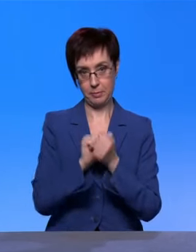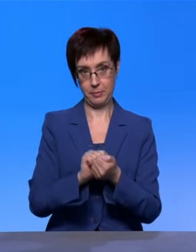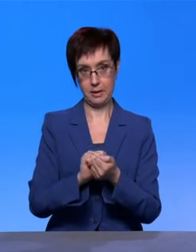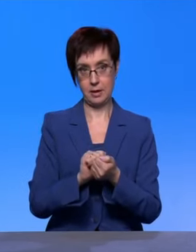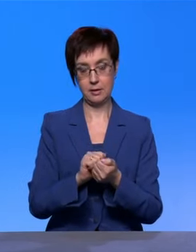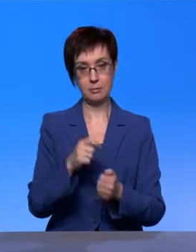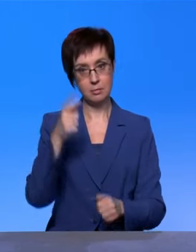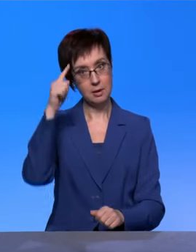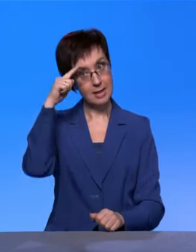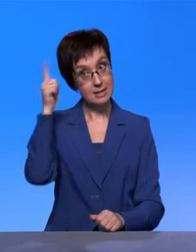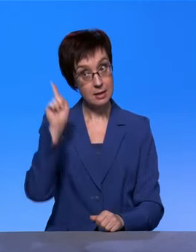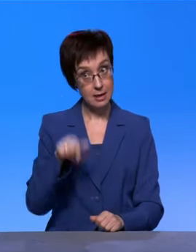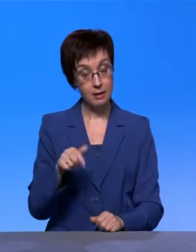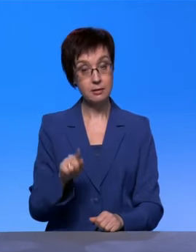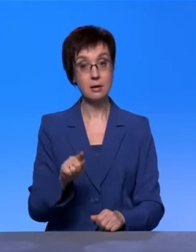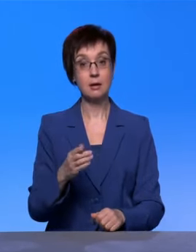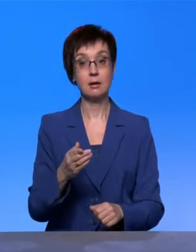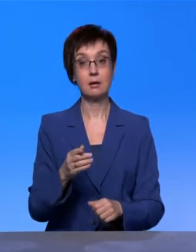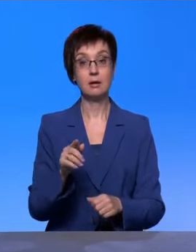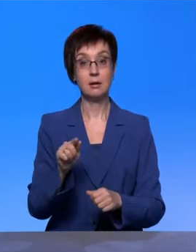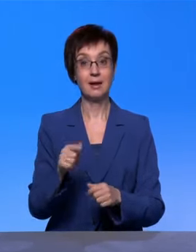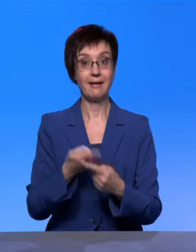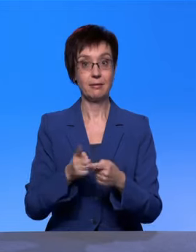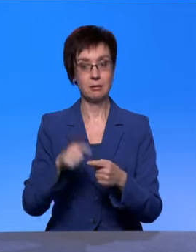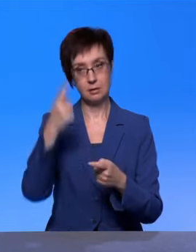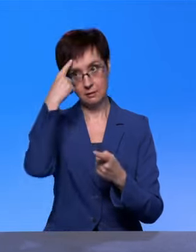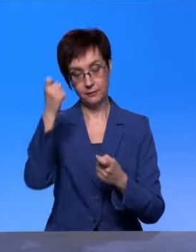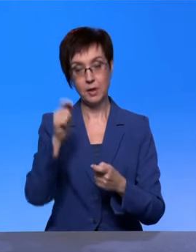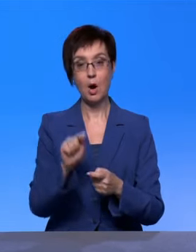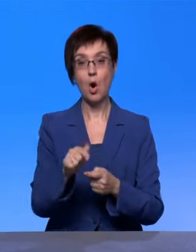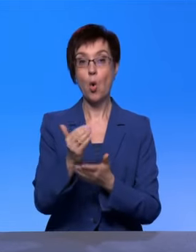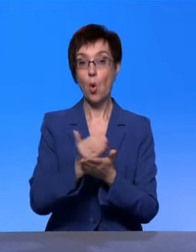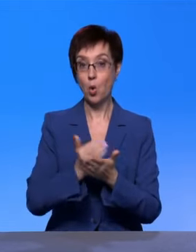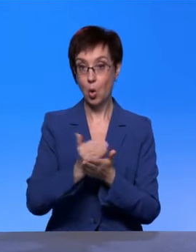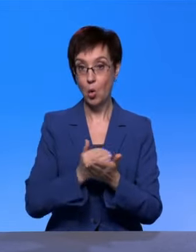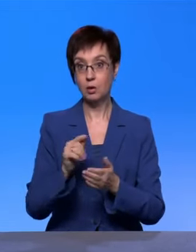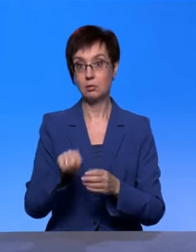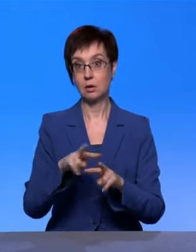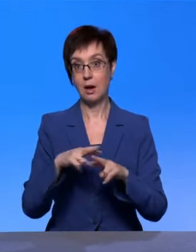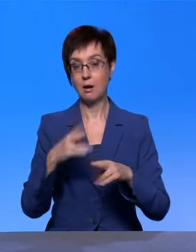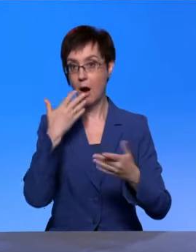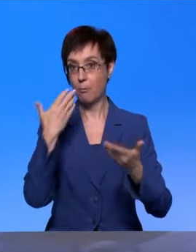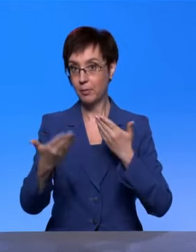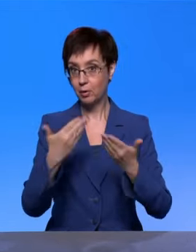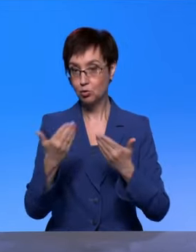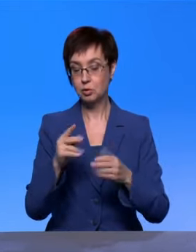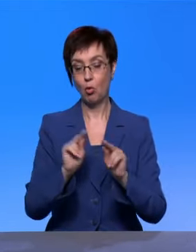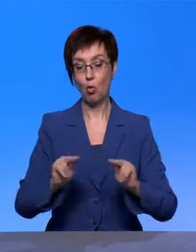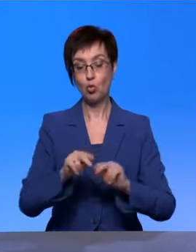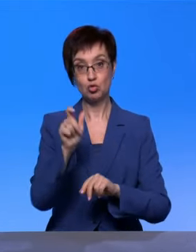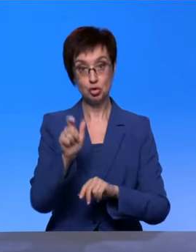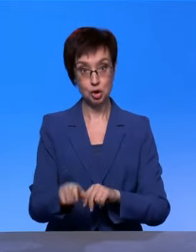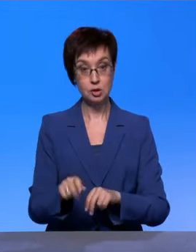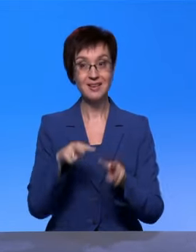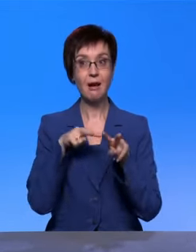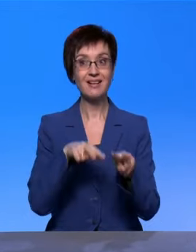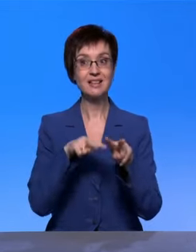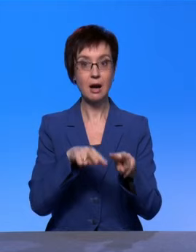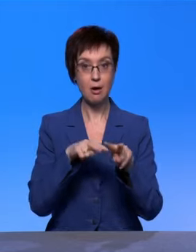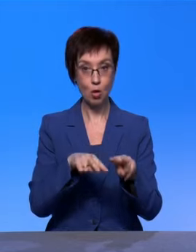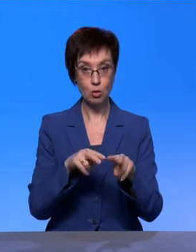транслируется как информация. Урок стал опросом, учитель контролером, класс разобщением, а педагогическая опека стала дисциплинарным надзором. Это